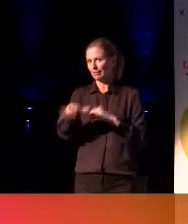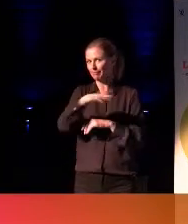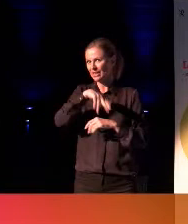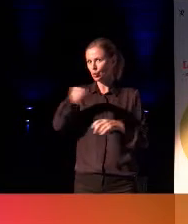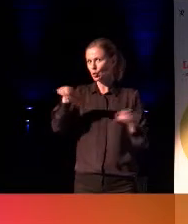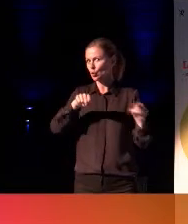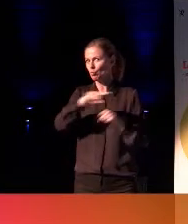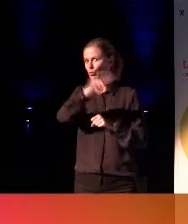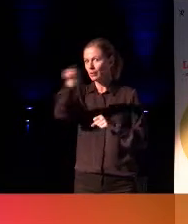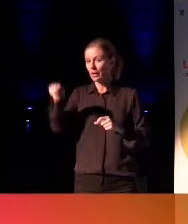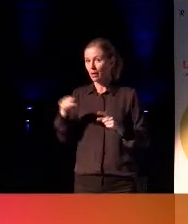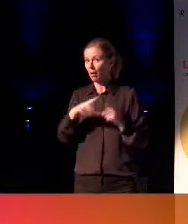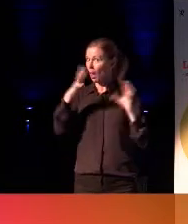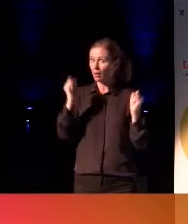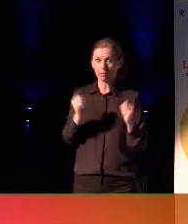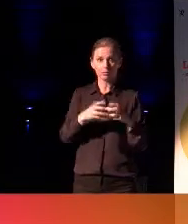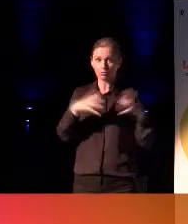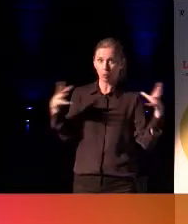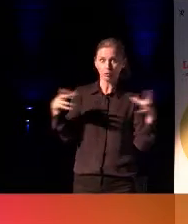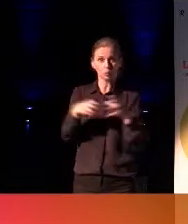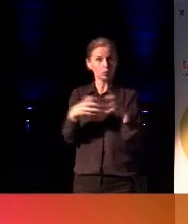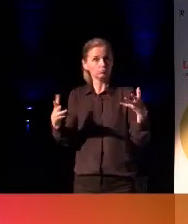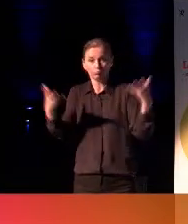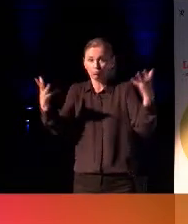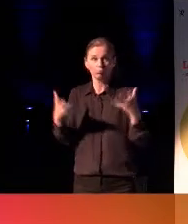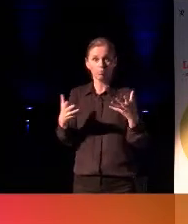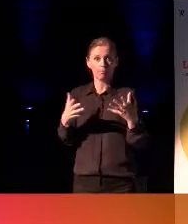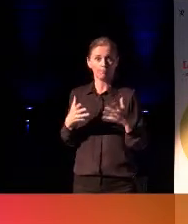norske kommuner? Smått og stort. Det trenger ikke å være